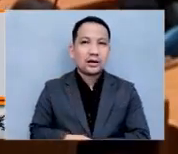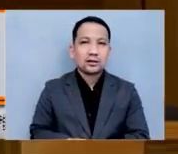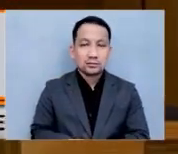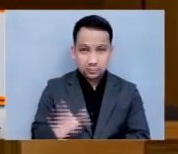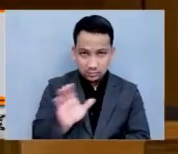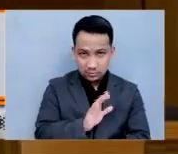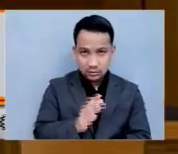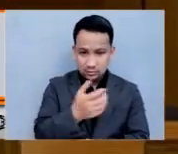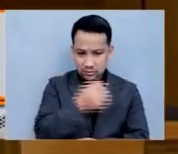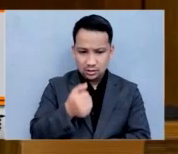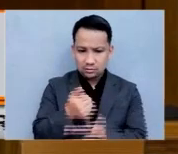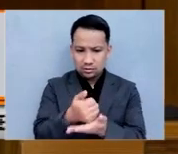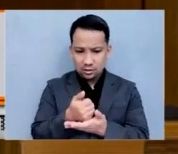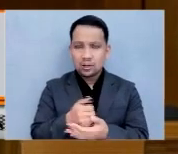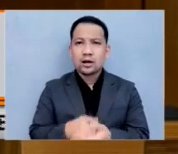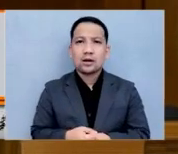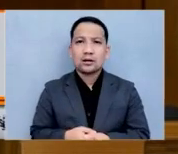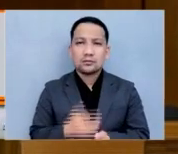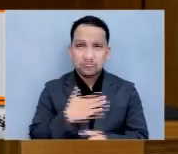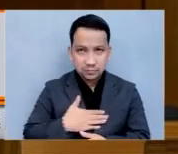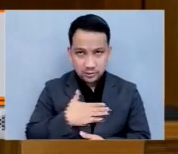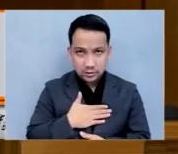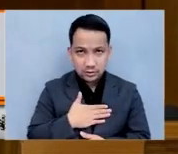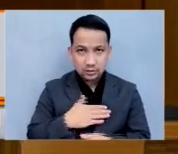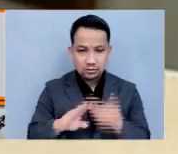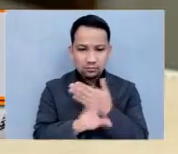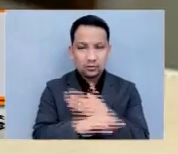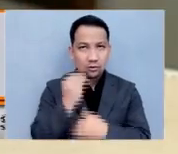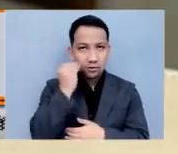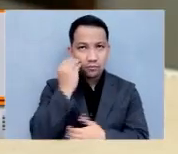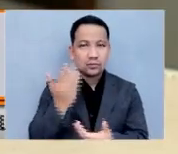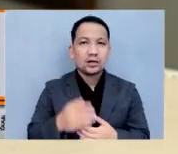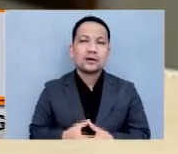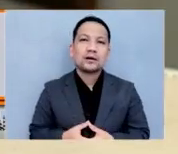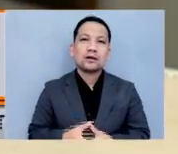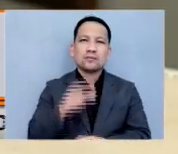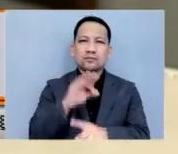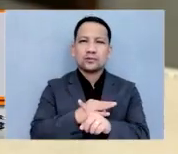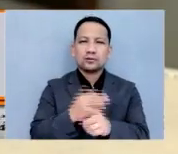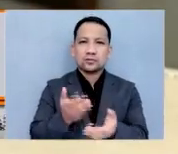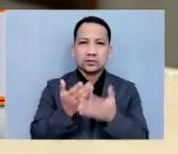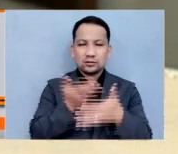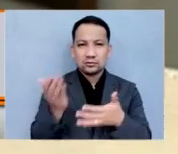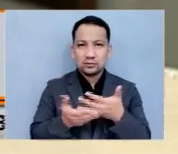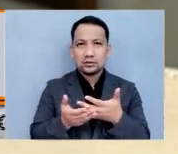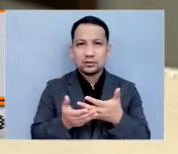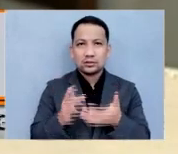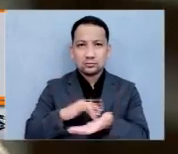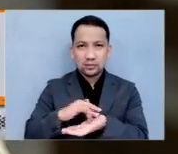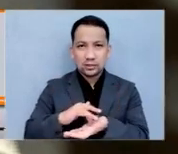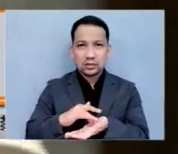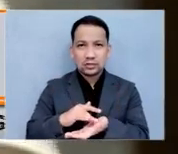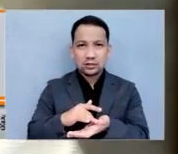take the lifeline. Please come home. Pebrero nag-file ng medical leave sa Kamara si Teves